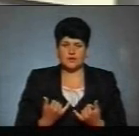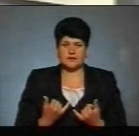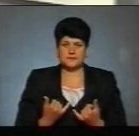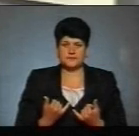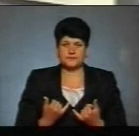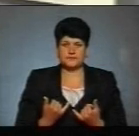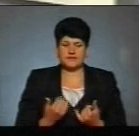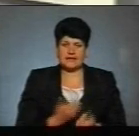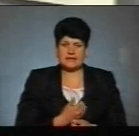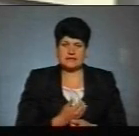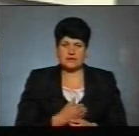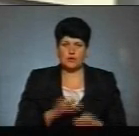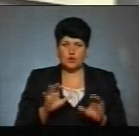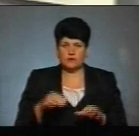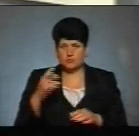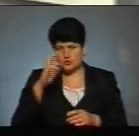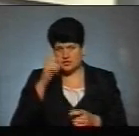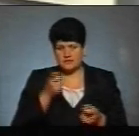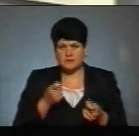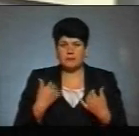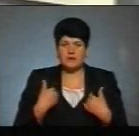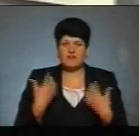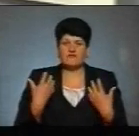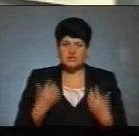Є сьогодні за ініціативи голови обласної адміністрації,